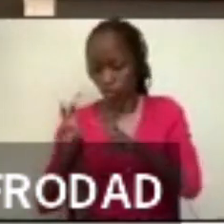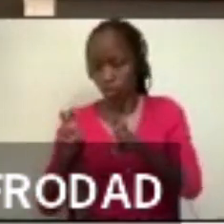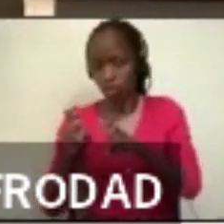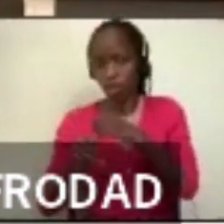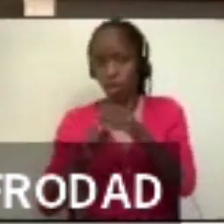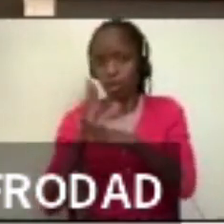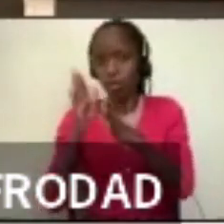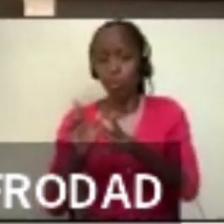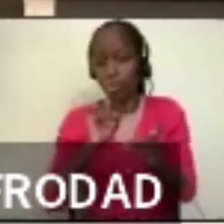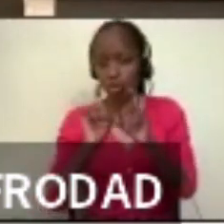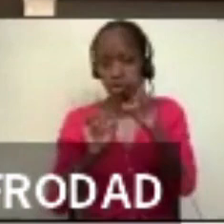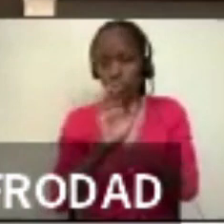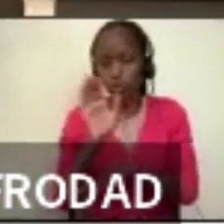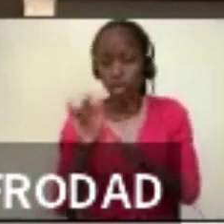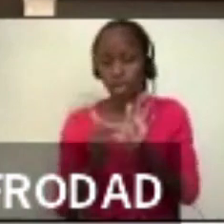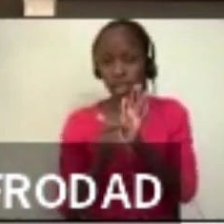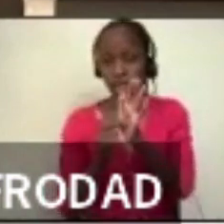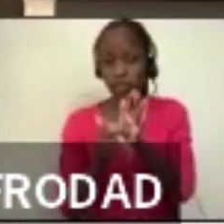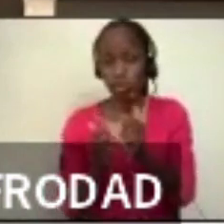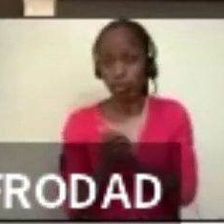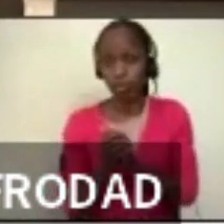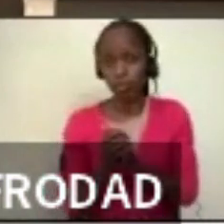L'exemple de cette enquête,